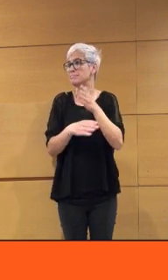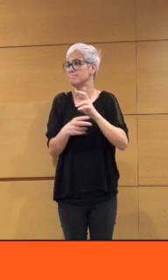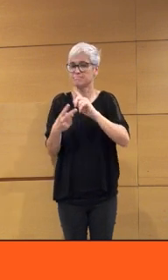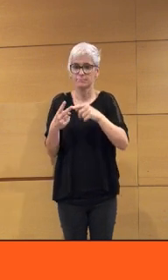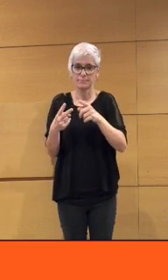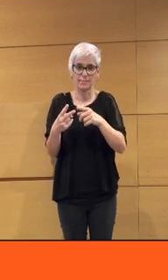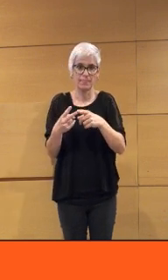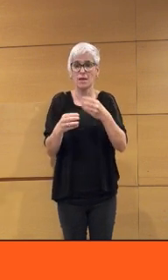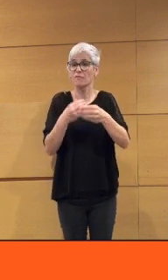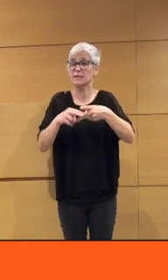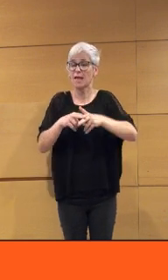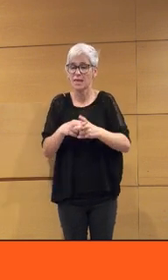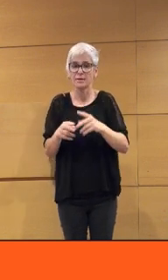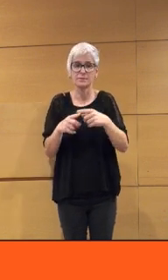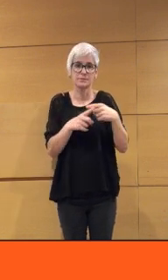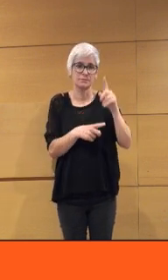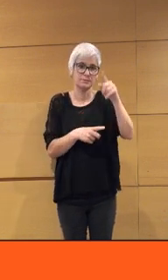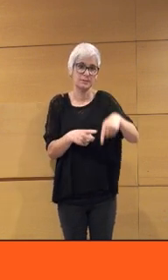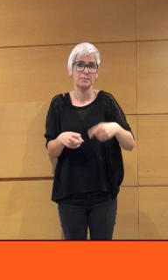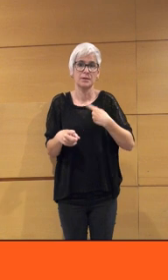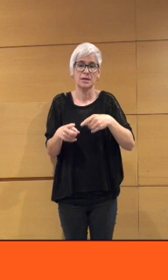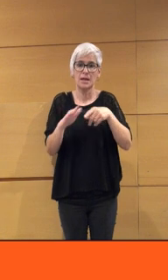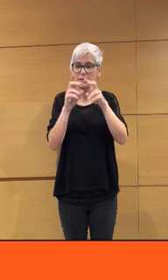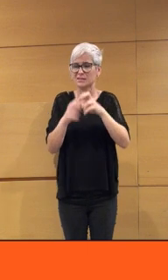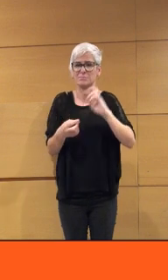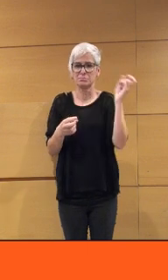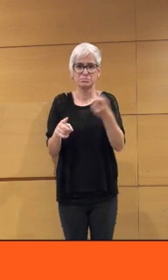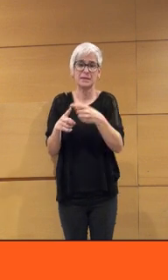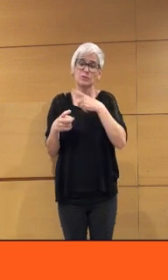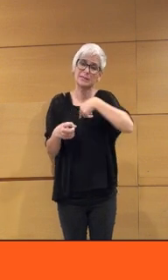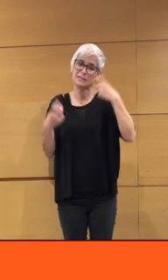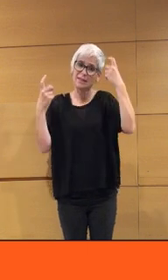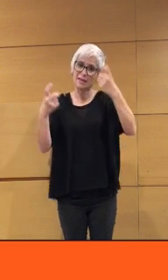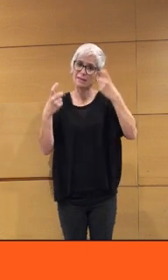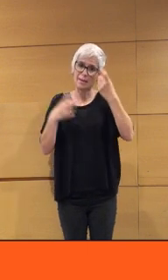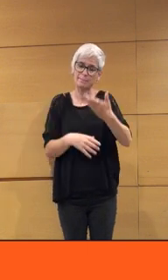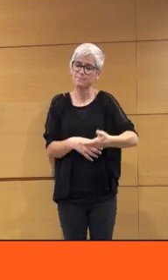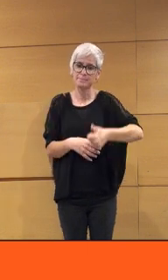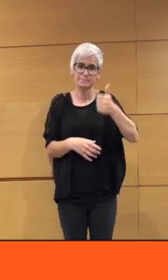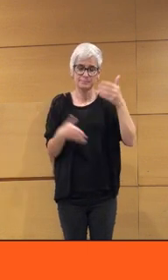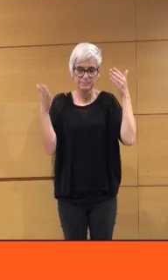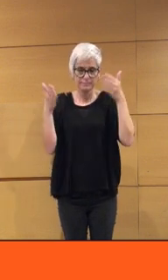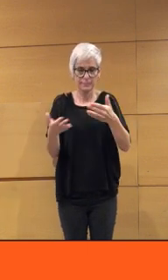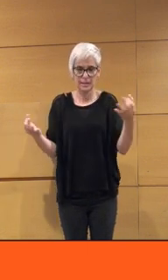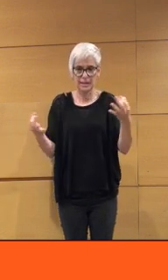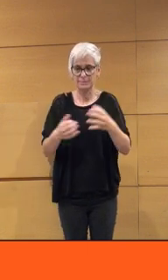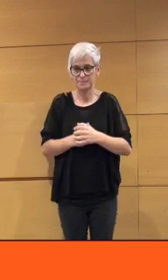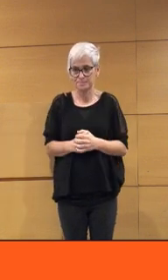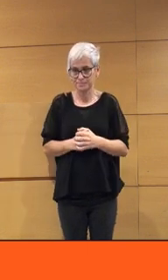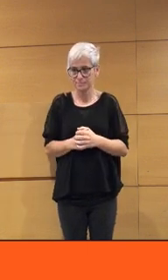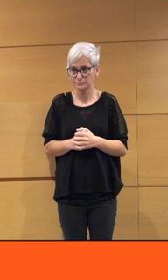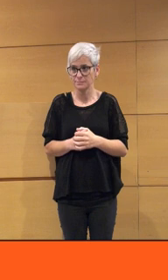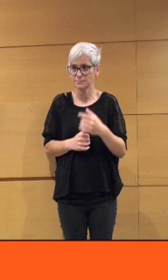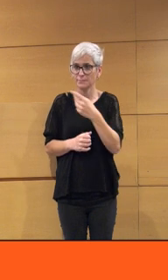hem fet tallers, hem anat a la nit de la recerca. Per tant, intentem, sobretot, no només... A veure, aquí hi